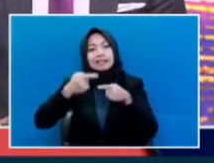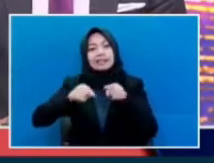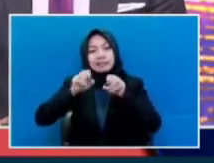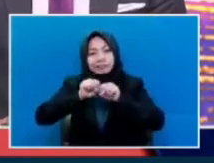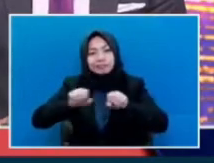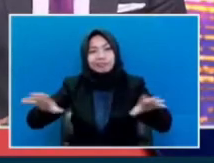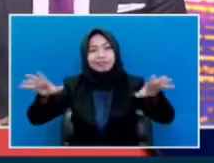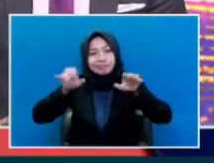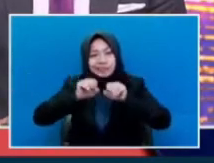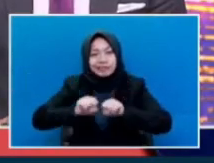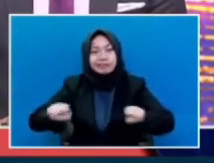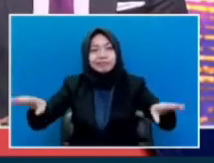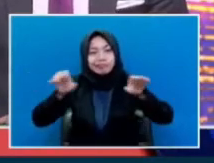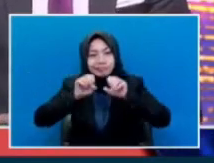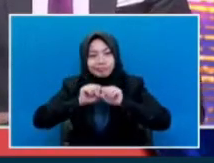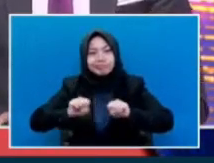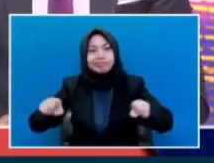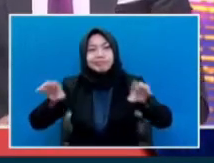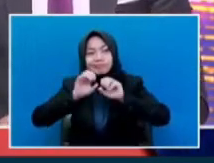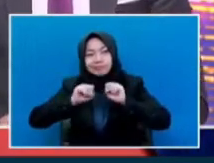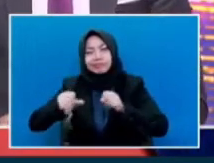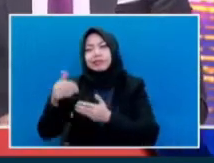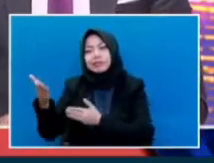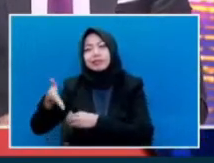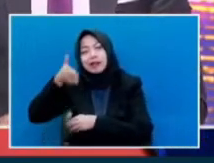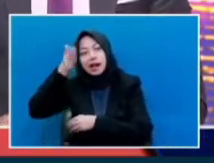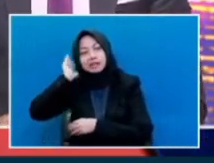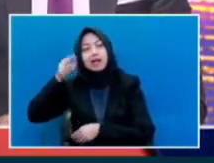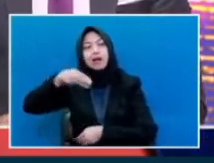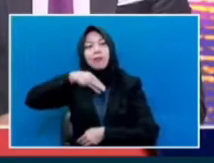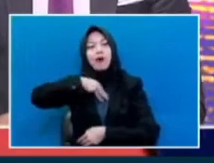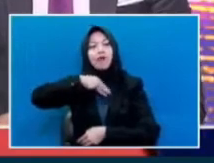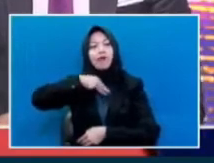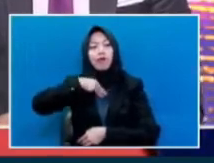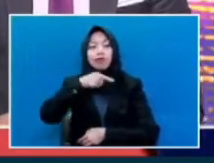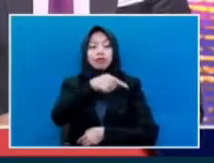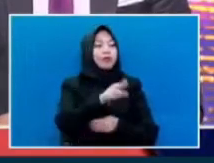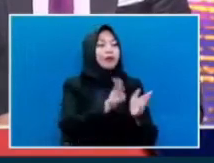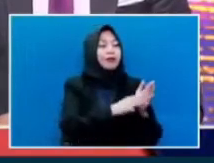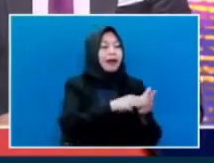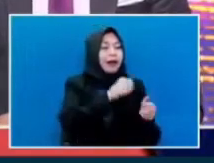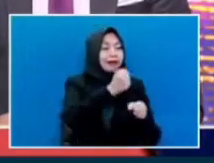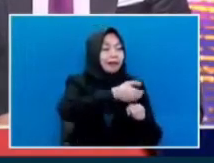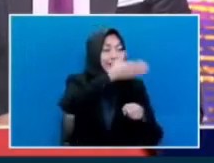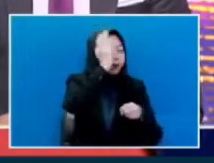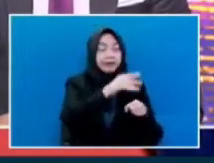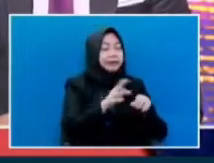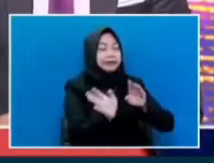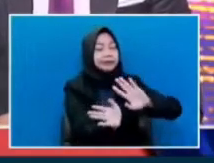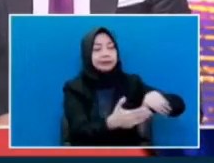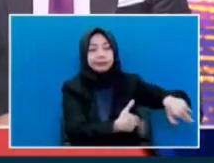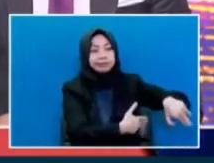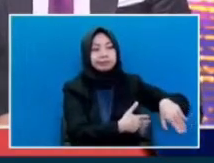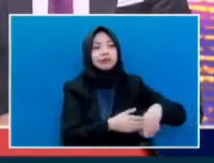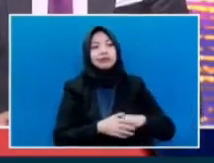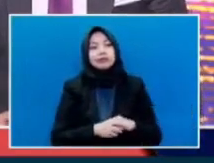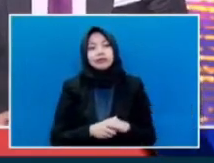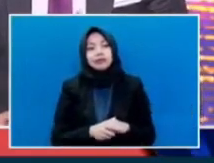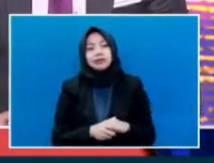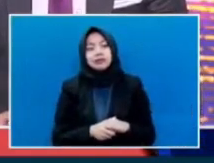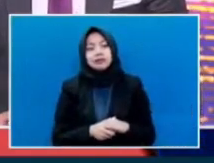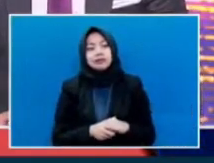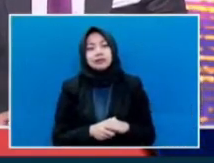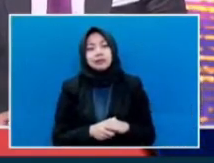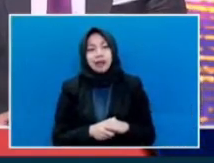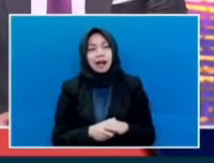dengan apa untuk pasangan Pak ganar dan Pak Mahfud ini daripada ngurusin eh lapak 11 gitu kan fokus